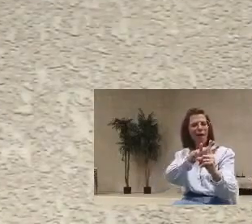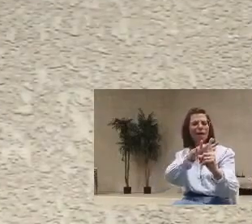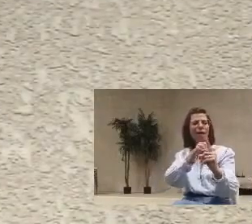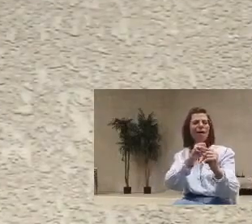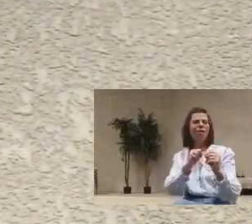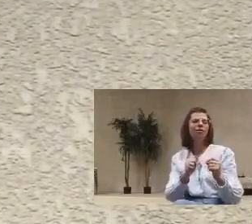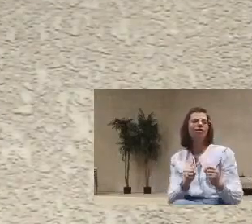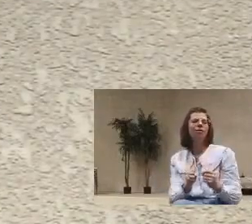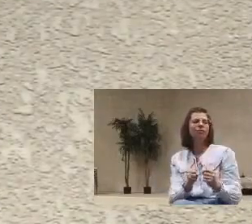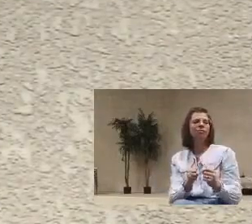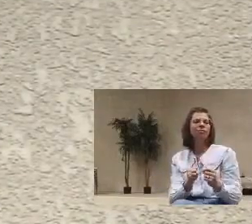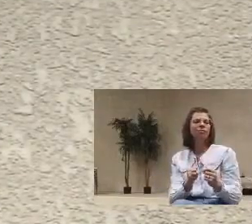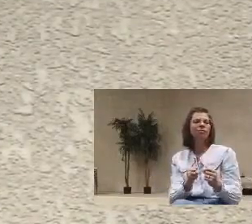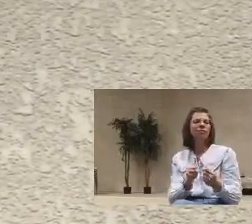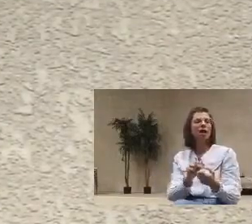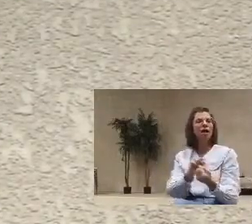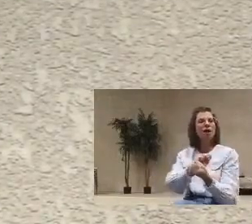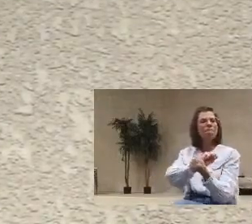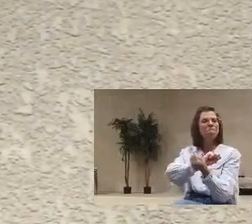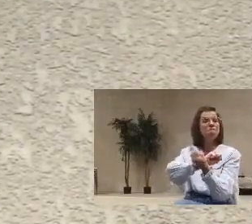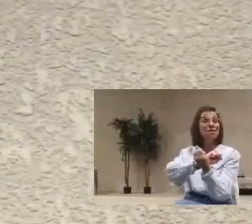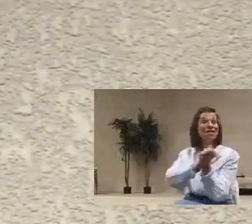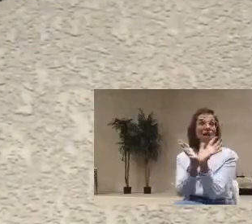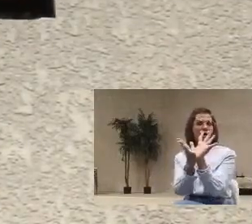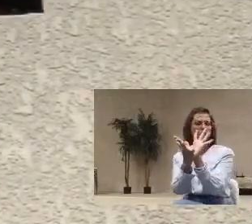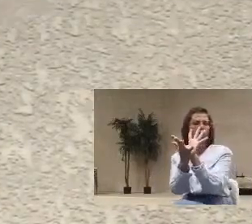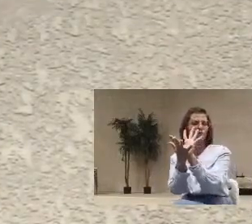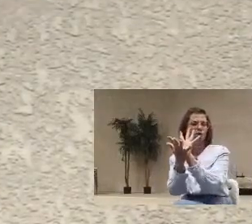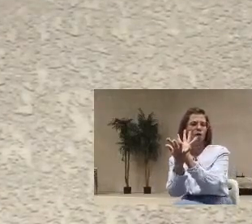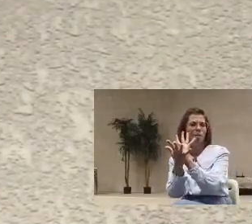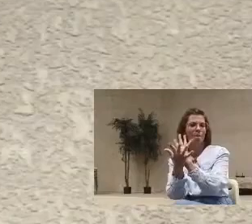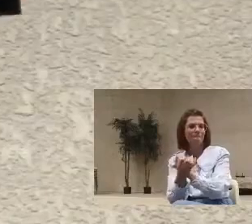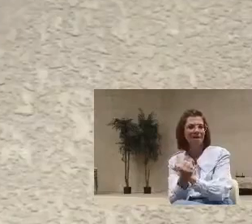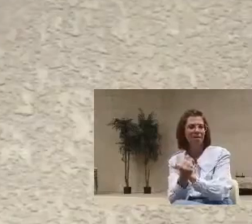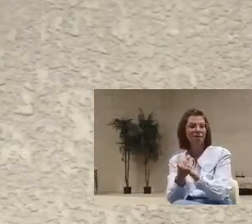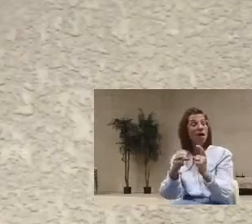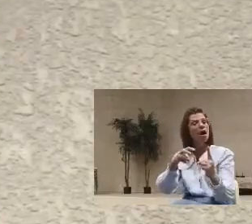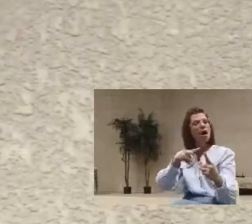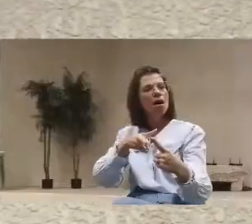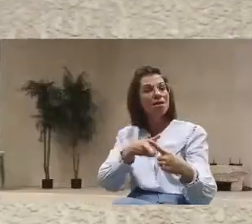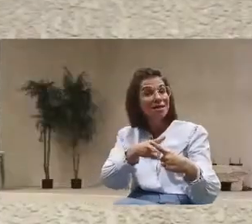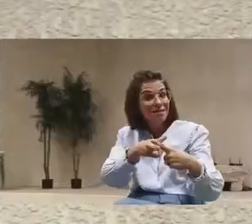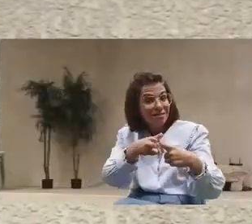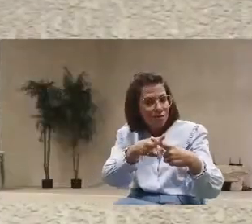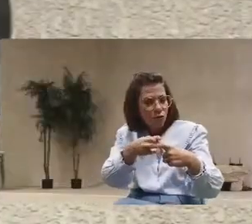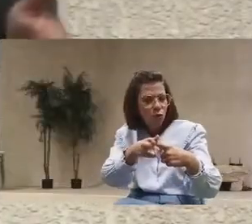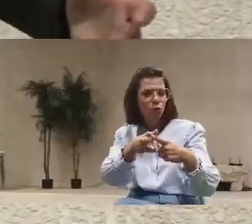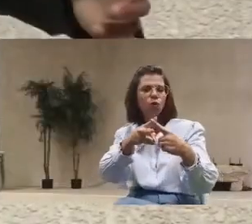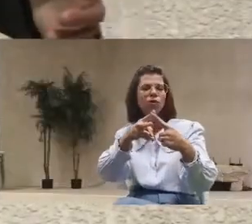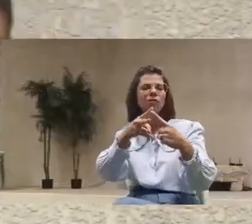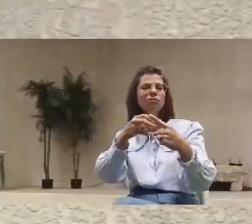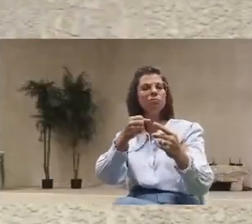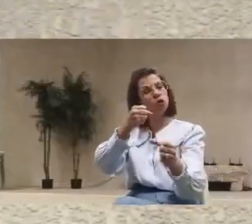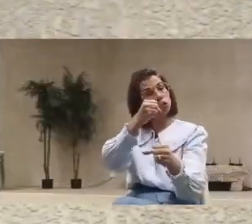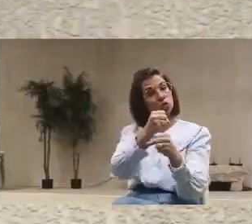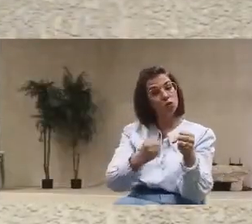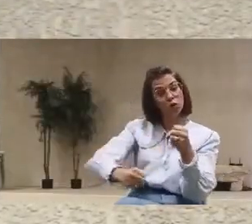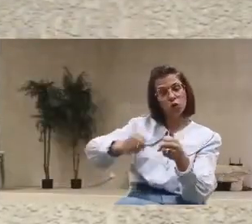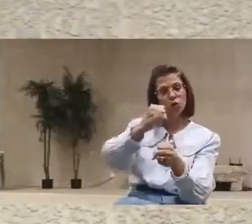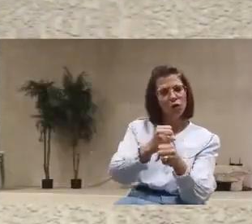transformées en serpes, en instruments de travail. « n aura plus d'armes,